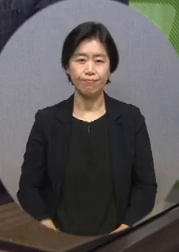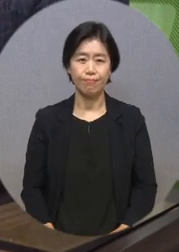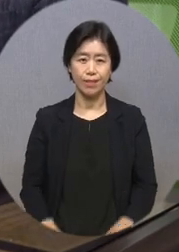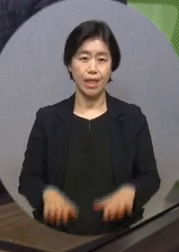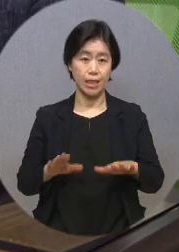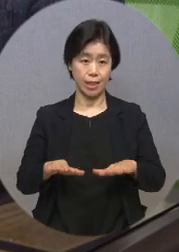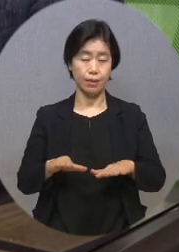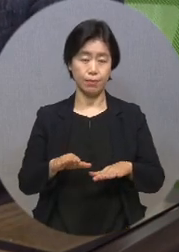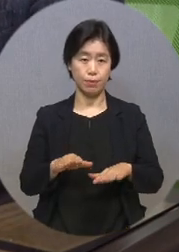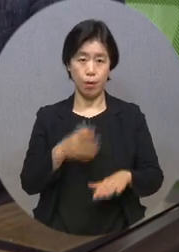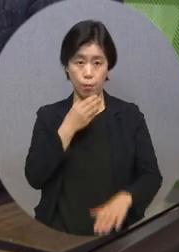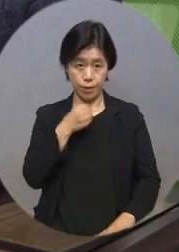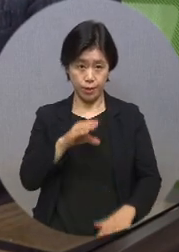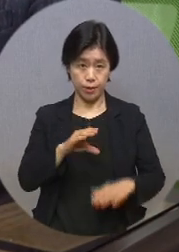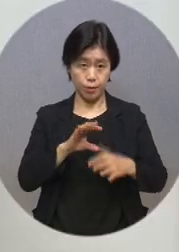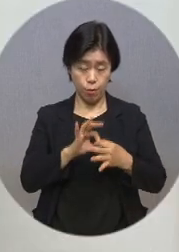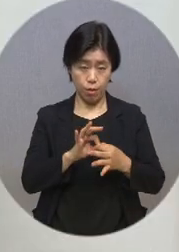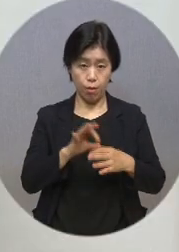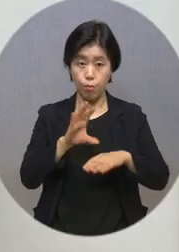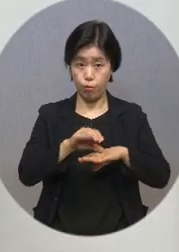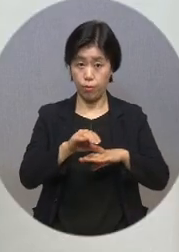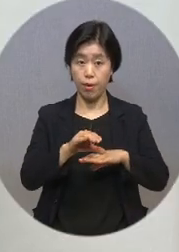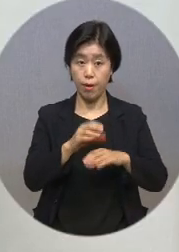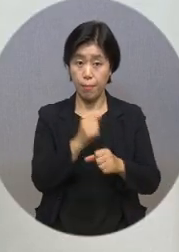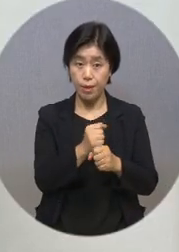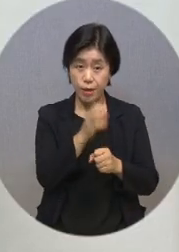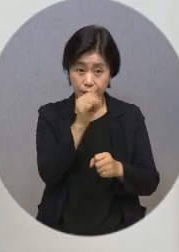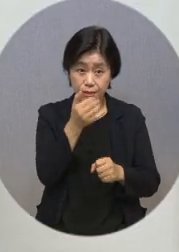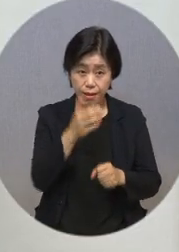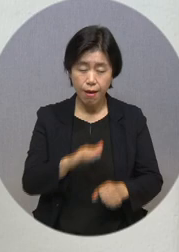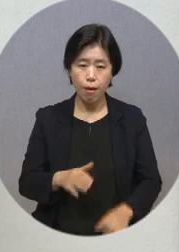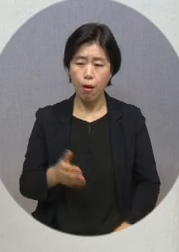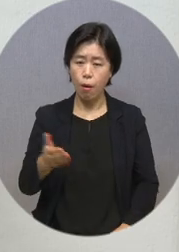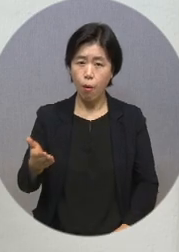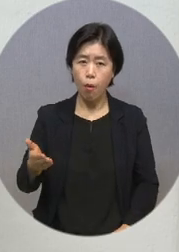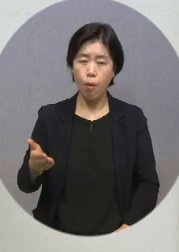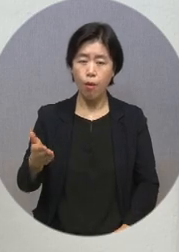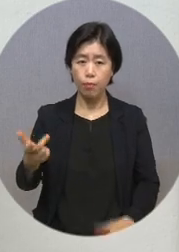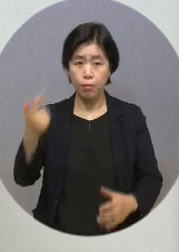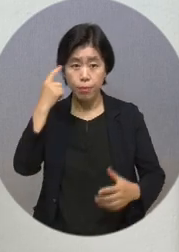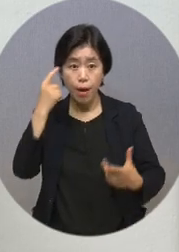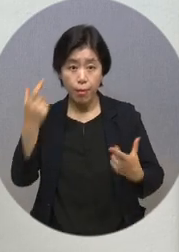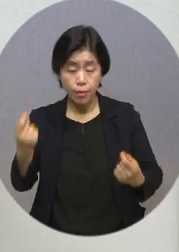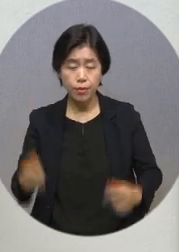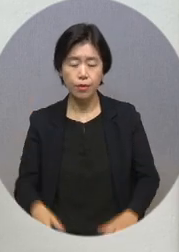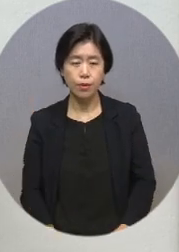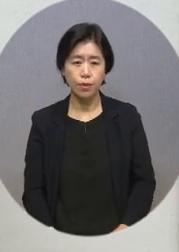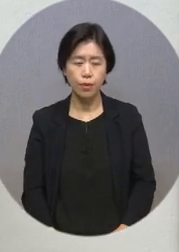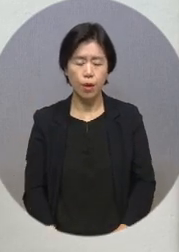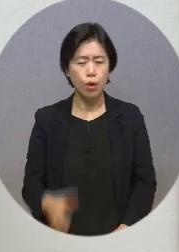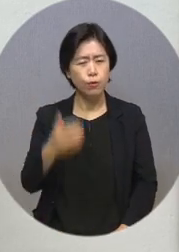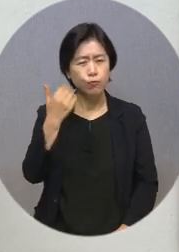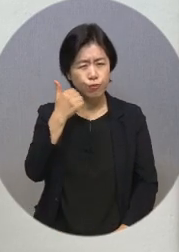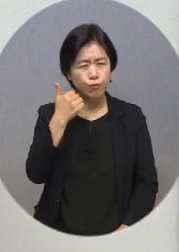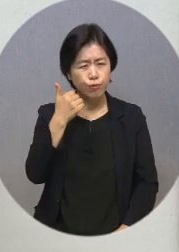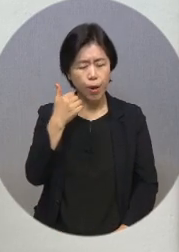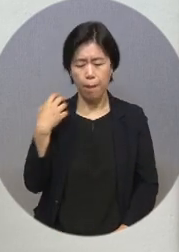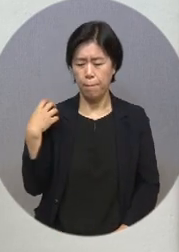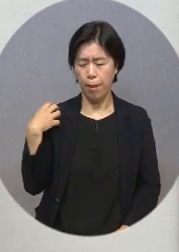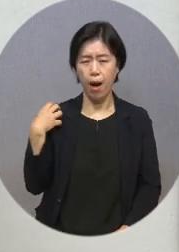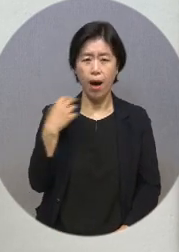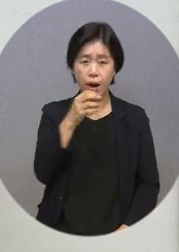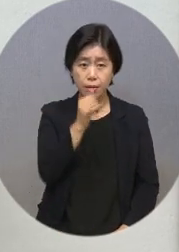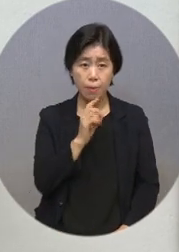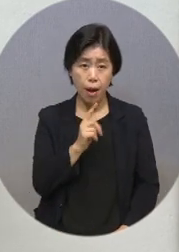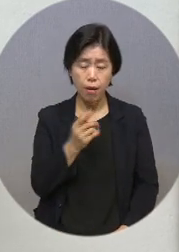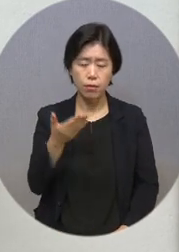프로그램을 이렇게 제작하곤 있지만 누군가는 해야 할 일인 건 압니다. 하지만 이 누군가는 해야 할 일, 이 복지라는